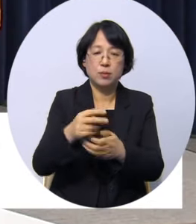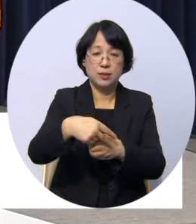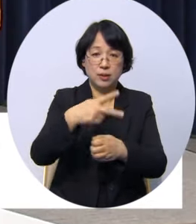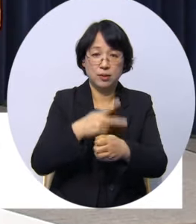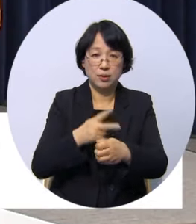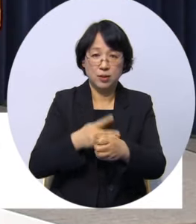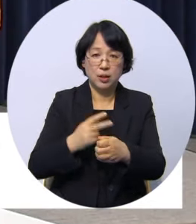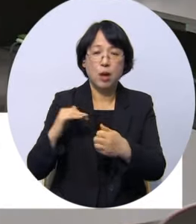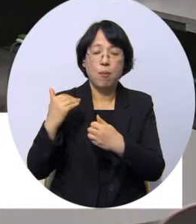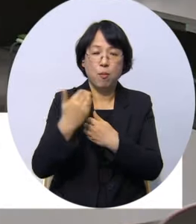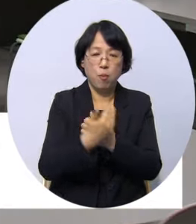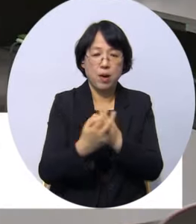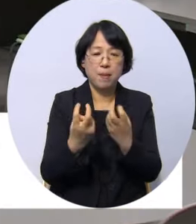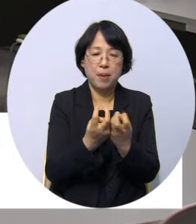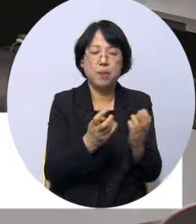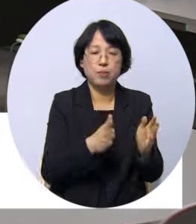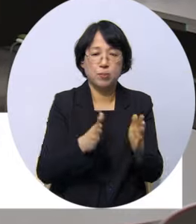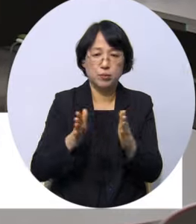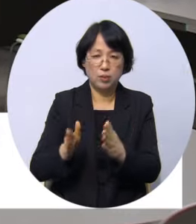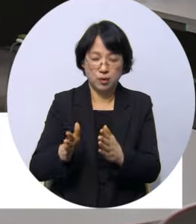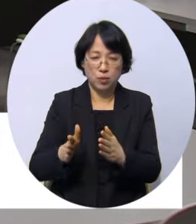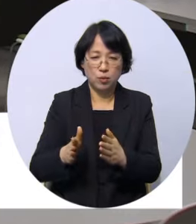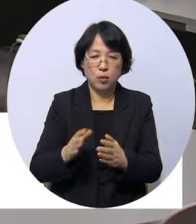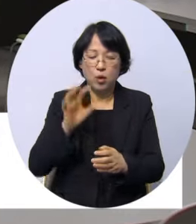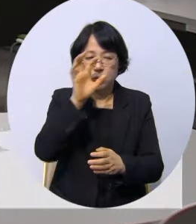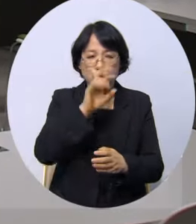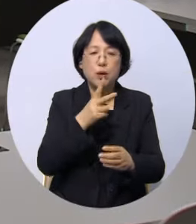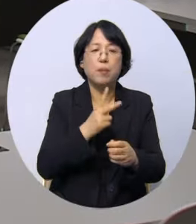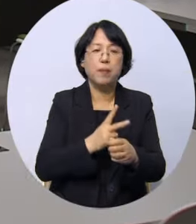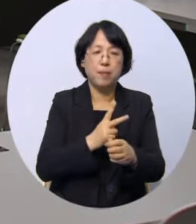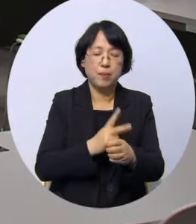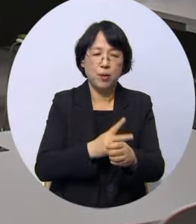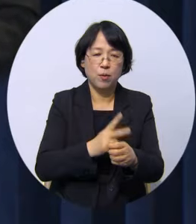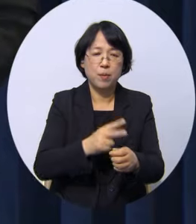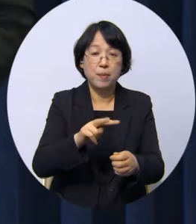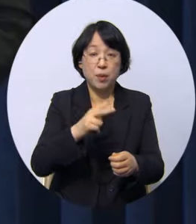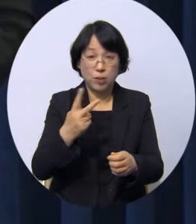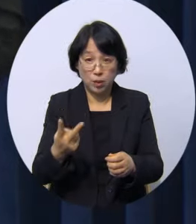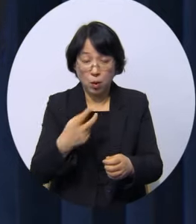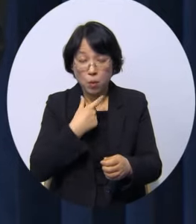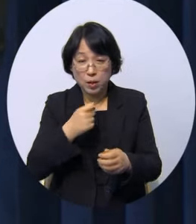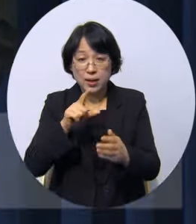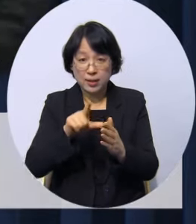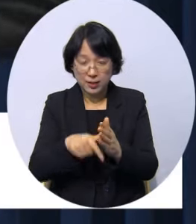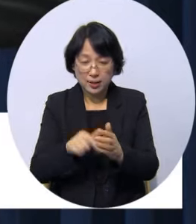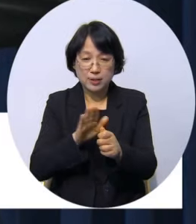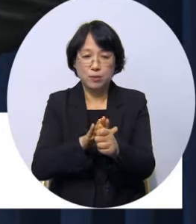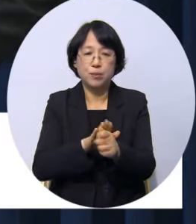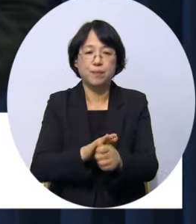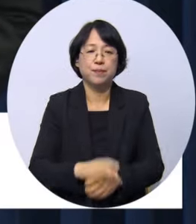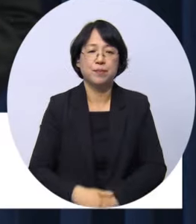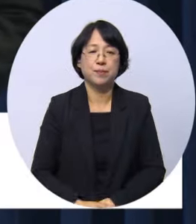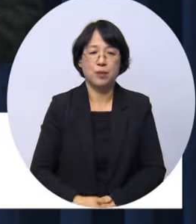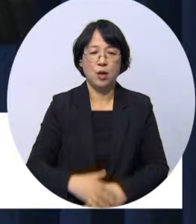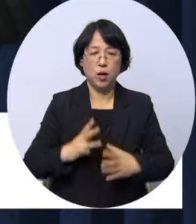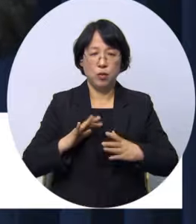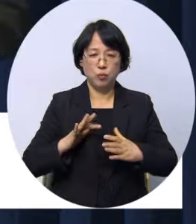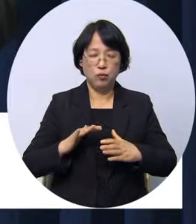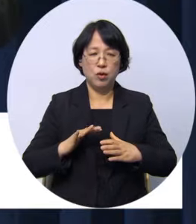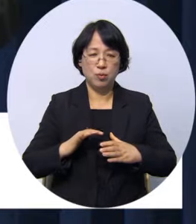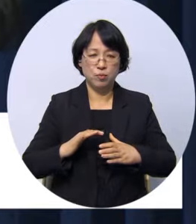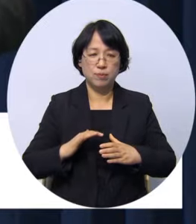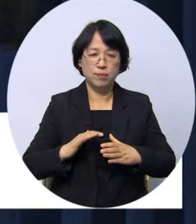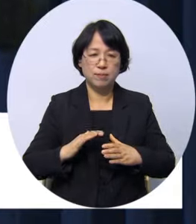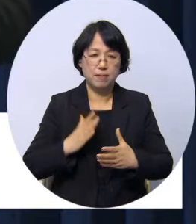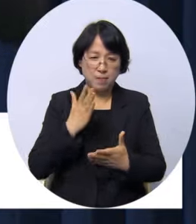한편 전공의가 원하는 경우 수련병원 변경도지 두려움을 이기고 강하고